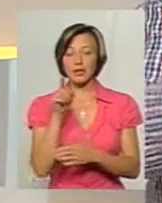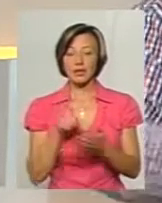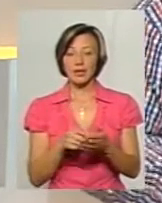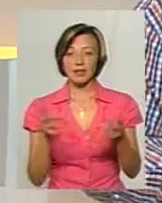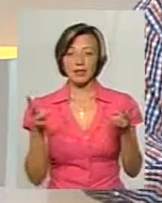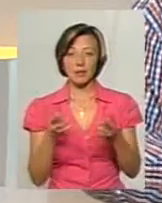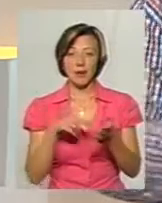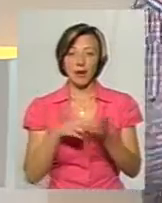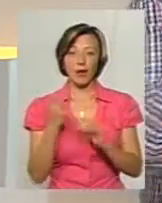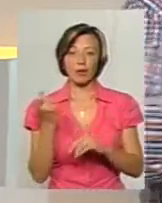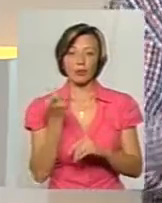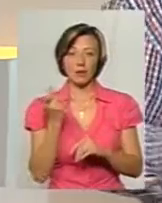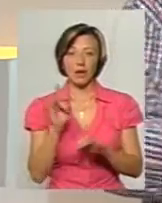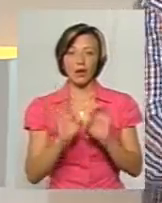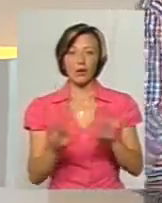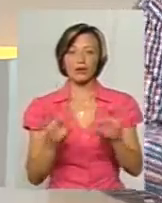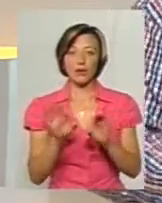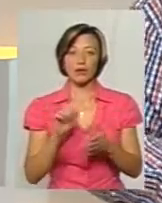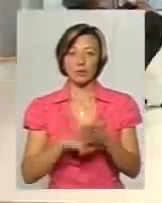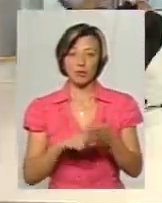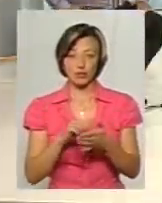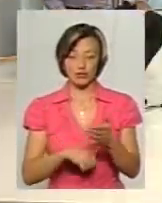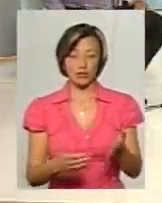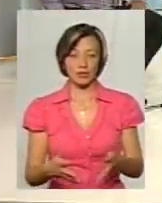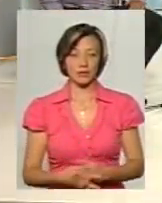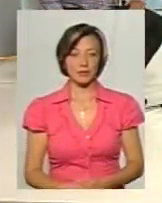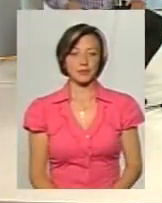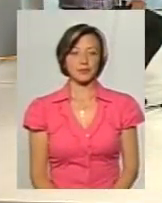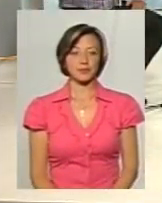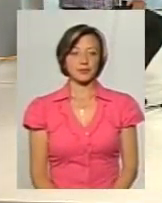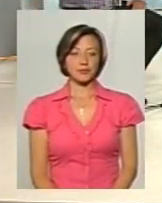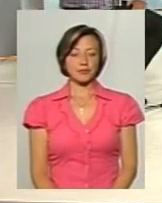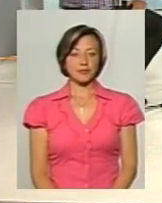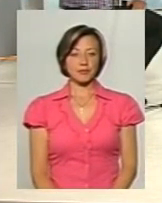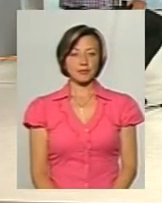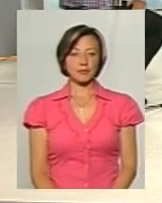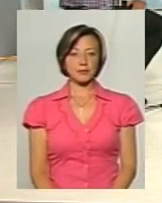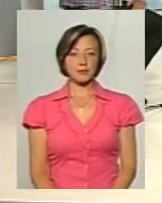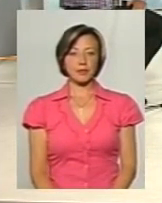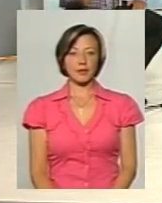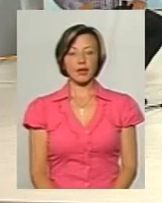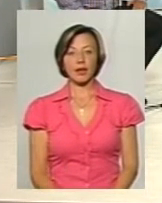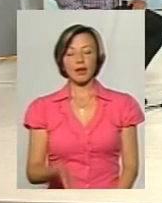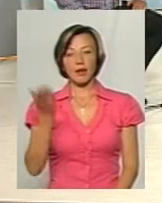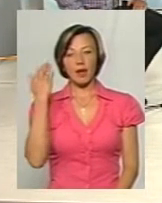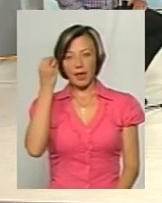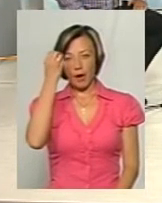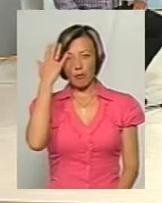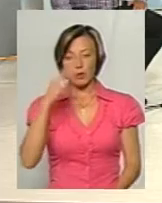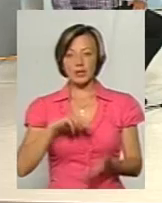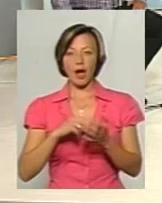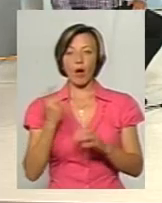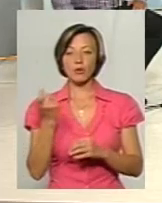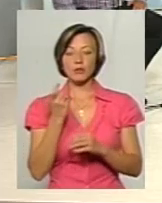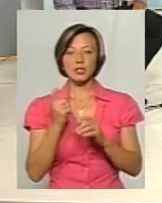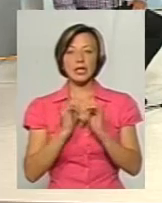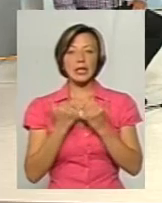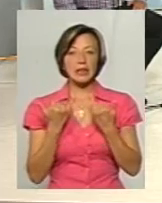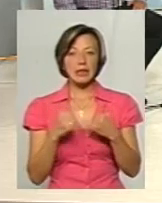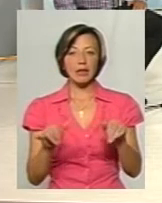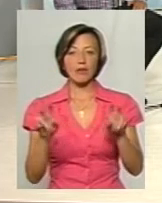нашим економістам. Хай розкажуть причини. Власне, свого часу японське економічне диво розпочалося зі